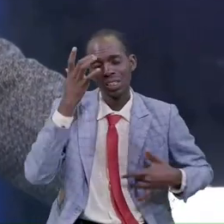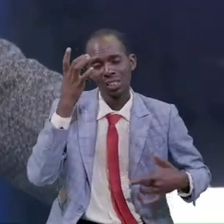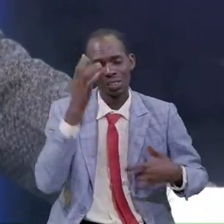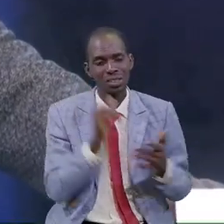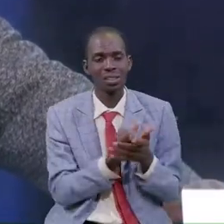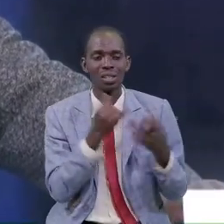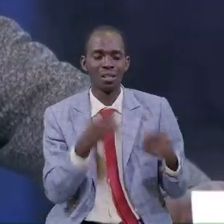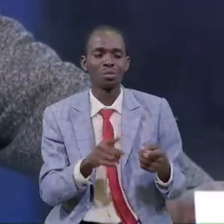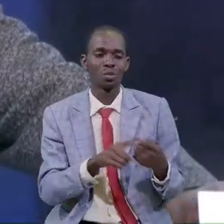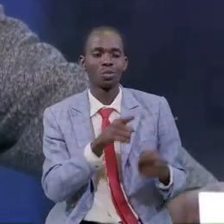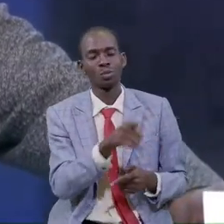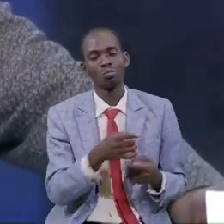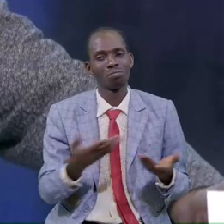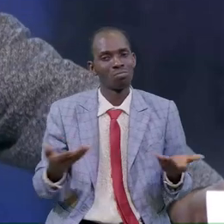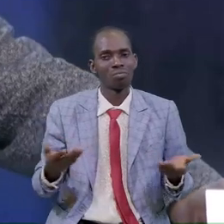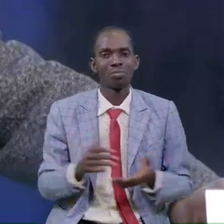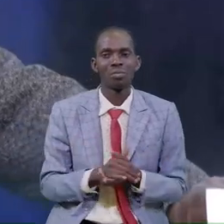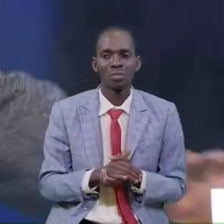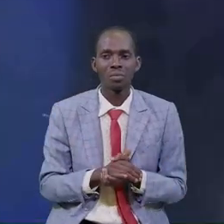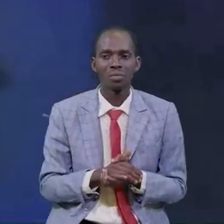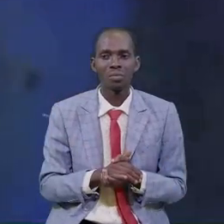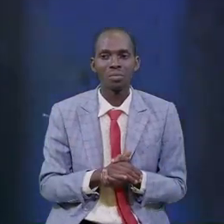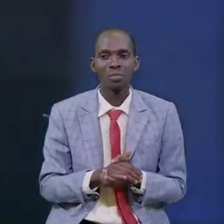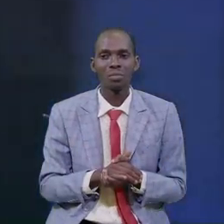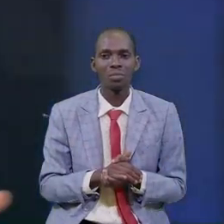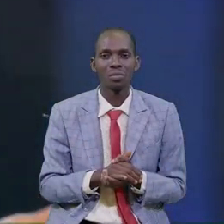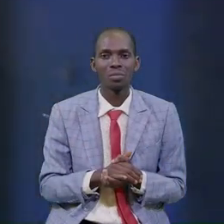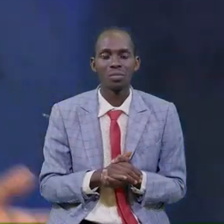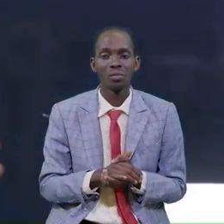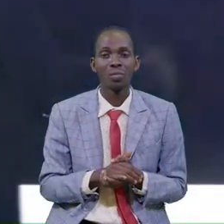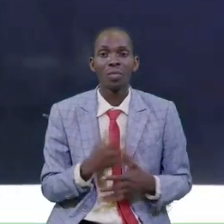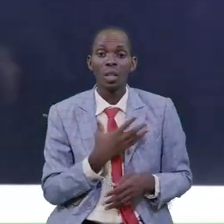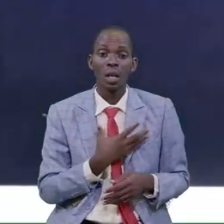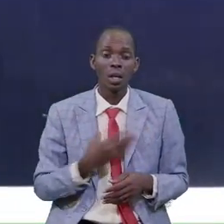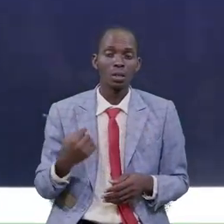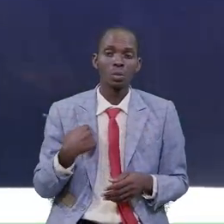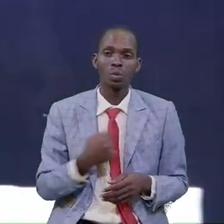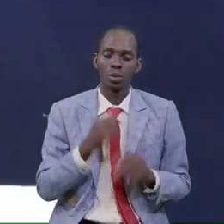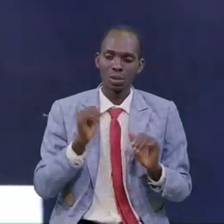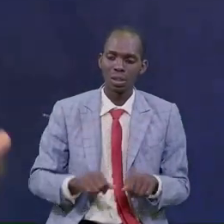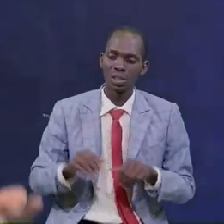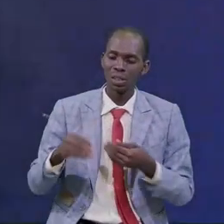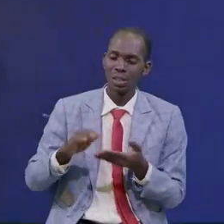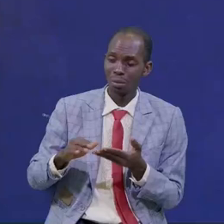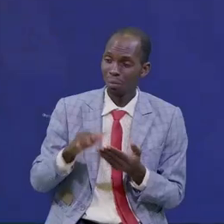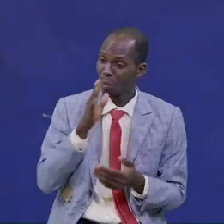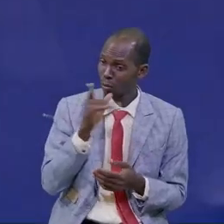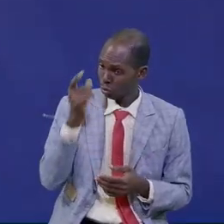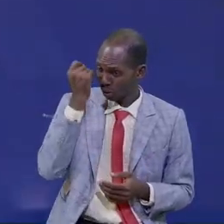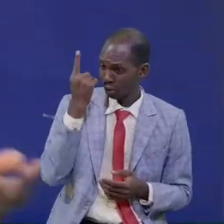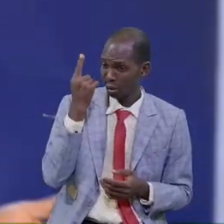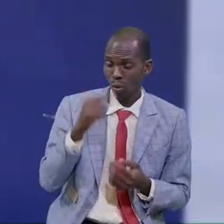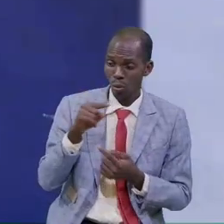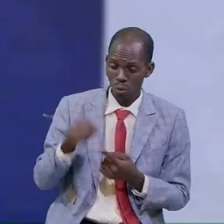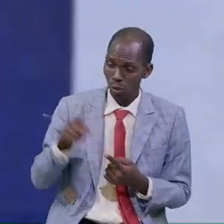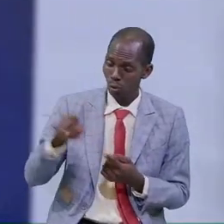personnes âgées, qu'on peut tolérer leur, on peut excuser and leur say, faiblesse, disant que c'est la faiblesse des personnes and âgées.